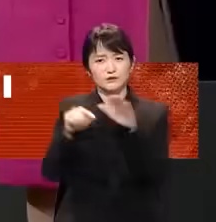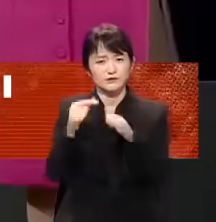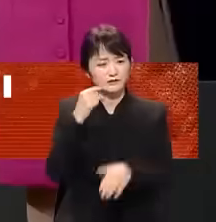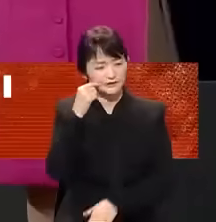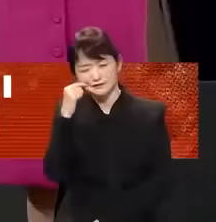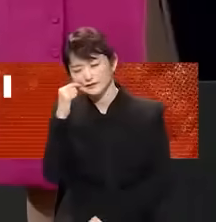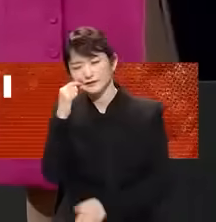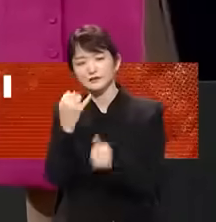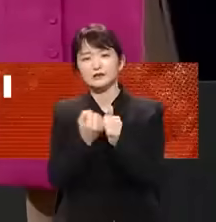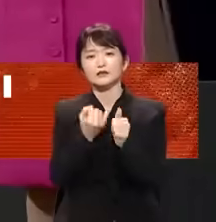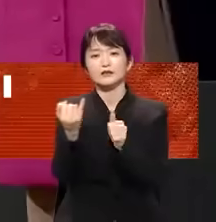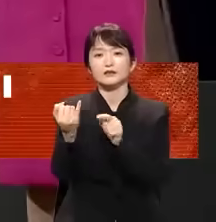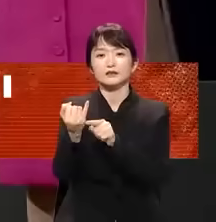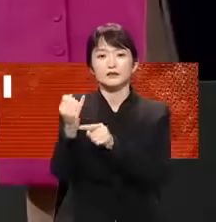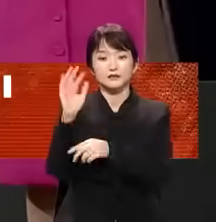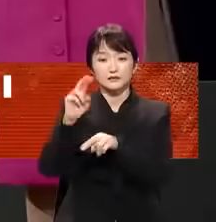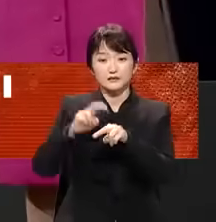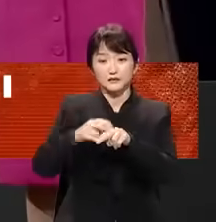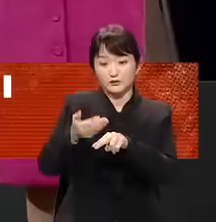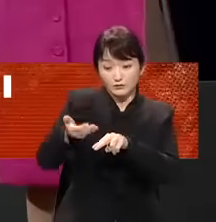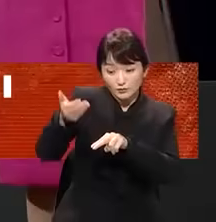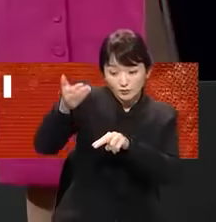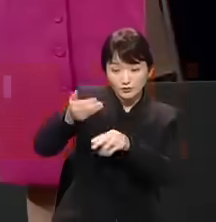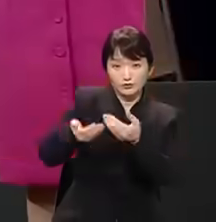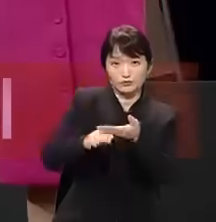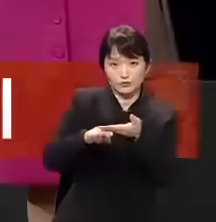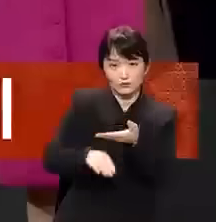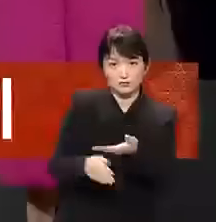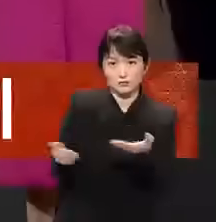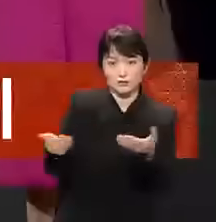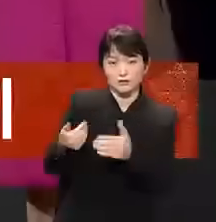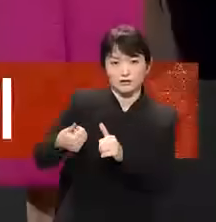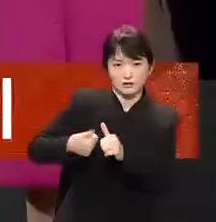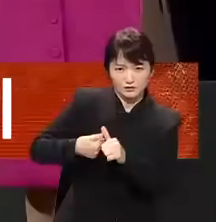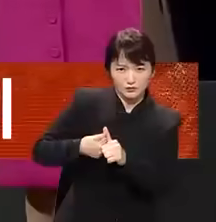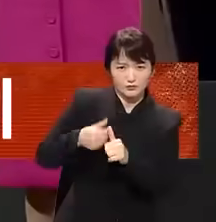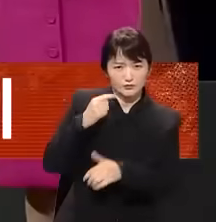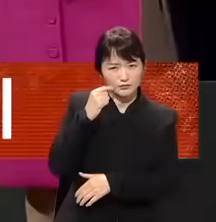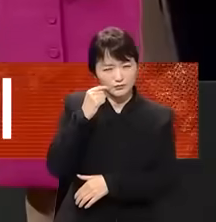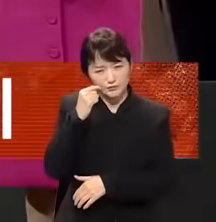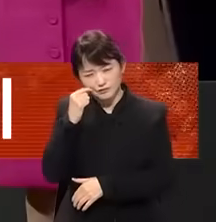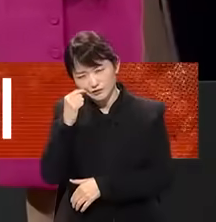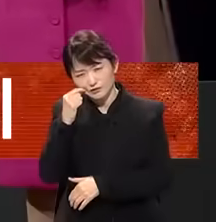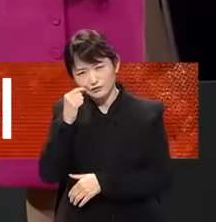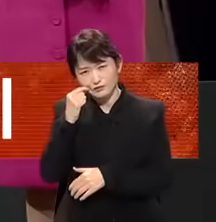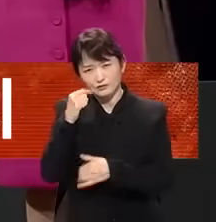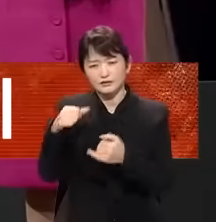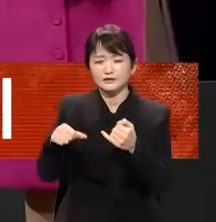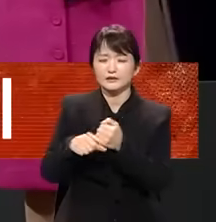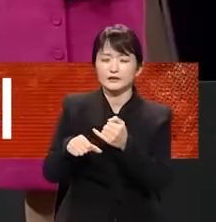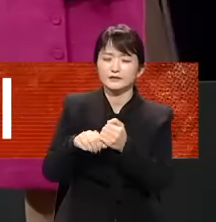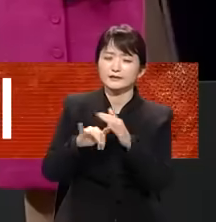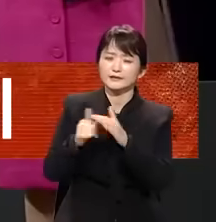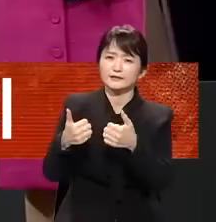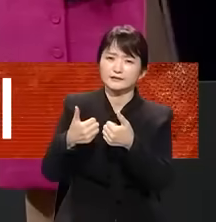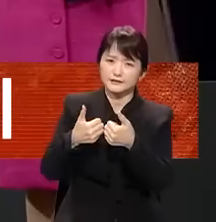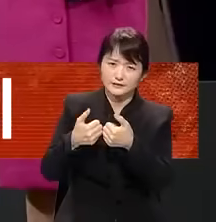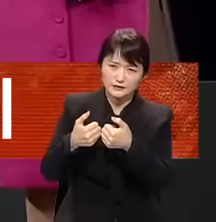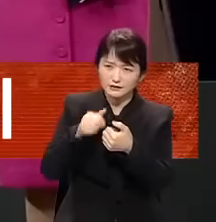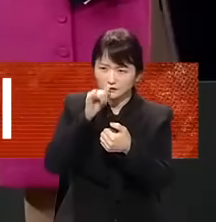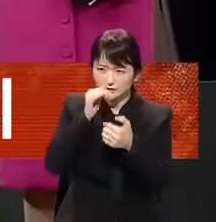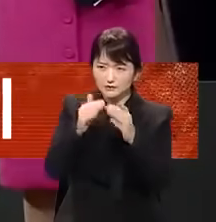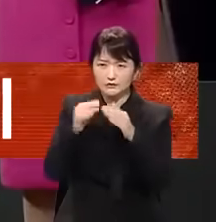승진하고 나서부터는 후배들 업무 조언에 연애 가족 상담까지 하느라 늦게 들어올 때가 많다고